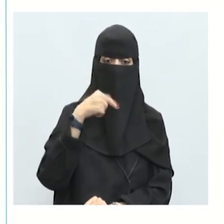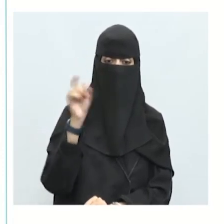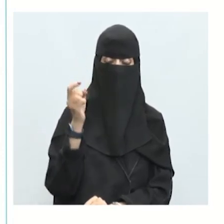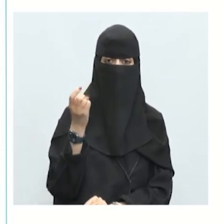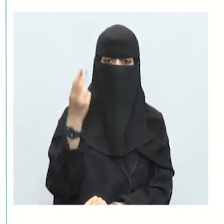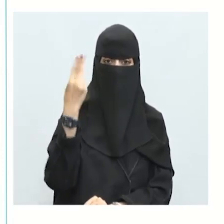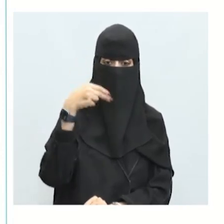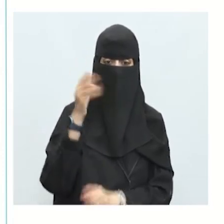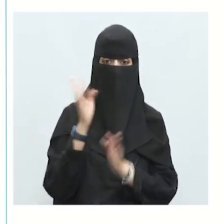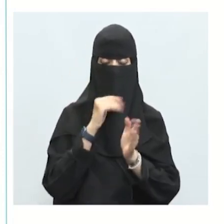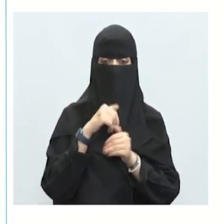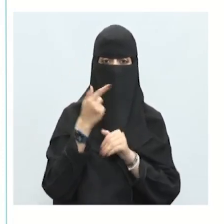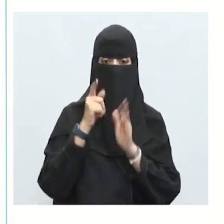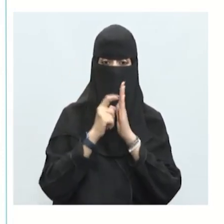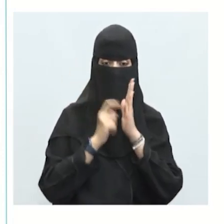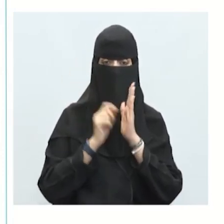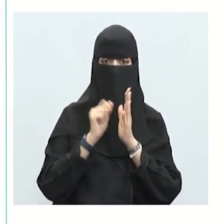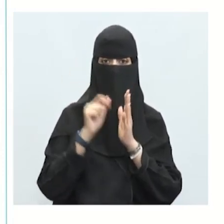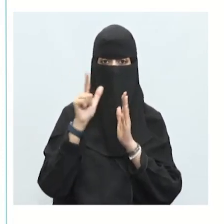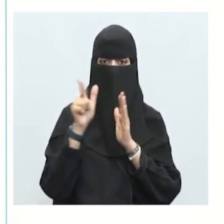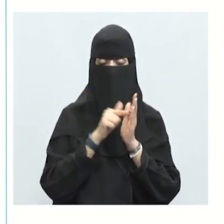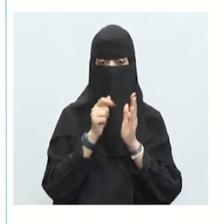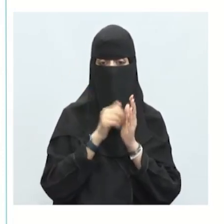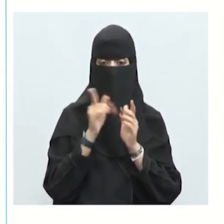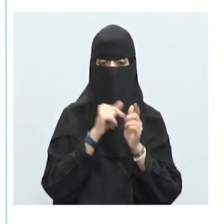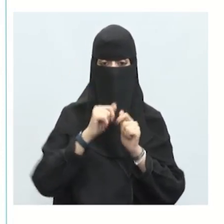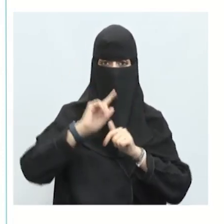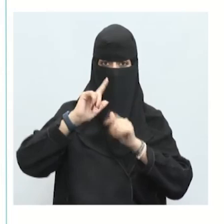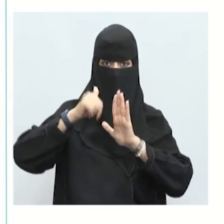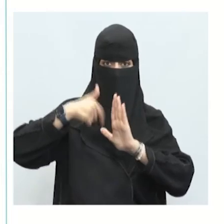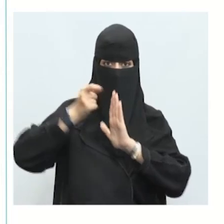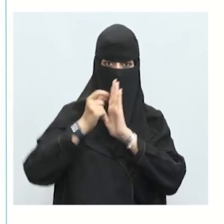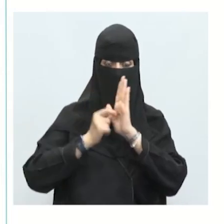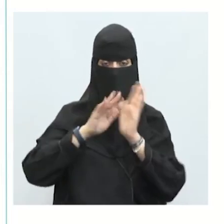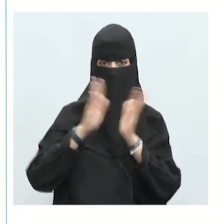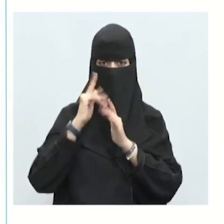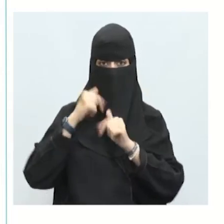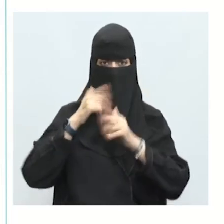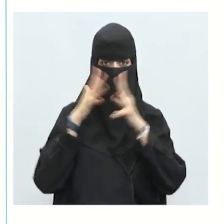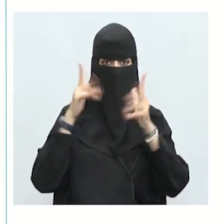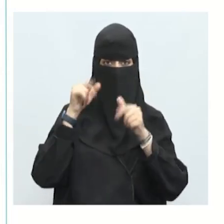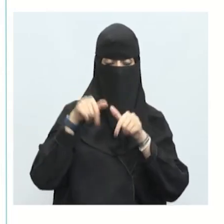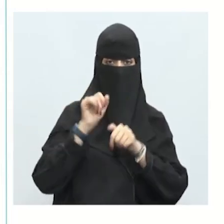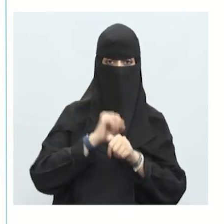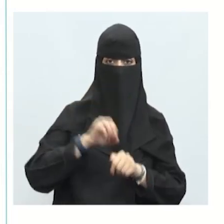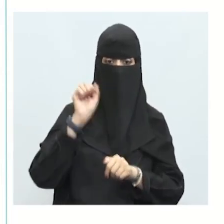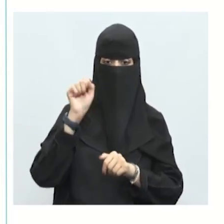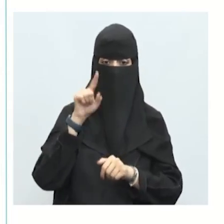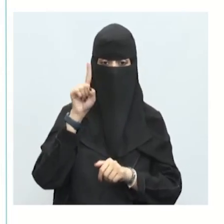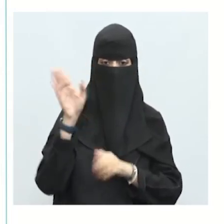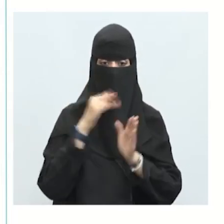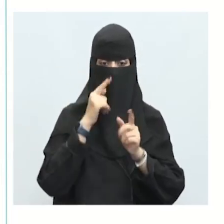20 ثم نضع الشرط اف اي اكبر من البي اذا تحقق الشرط